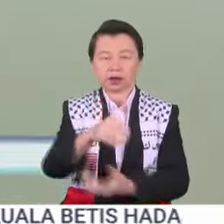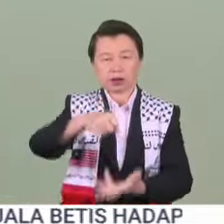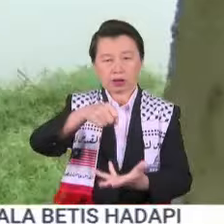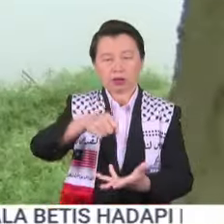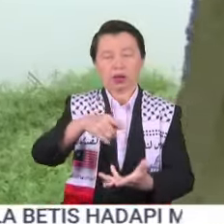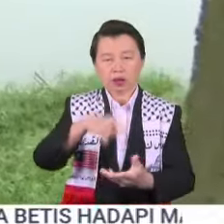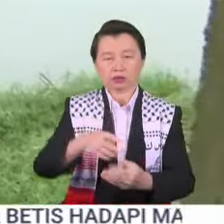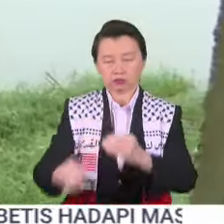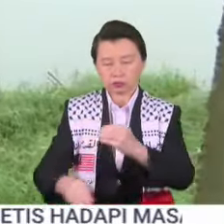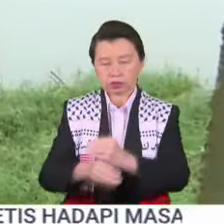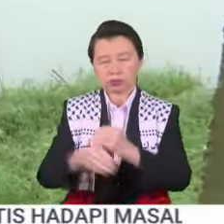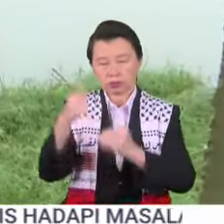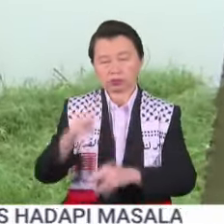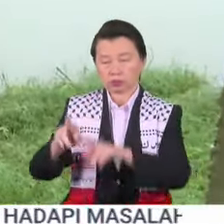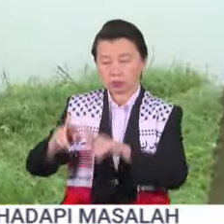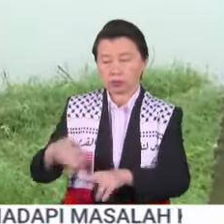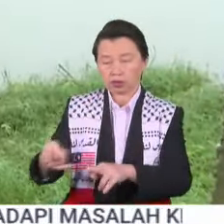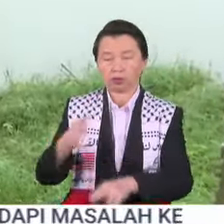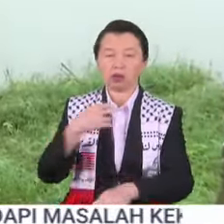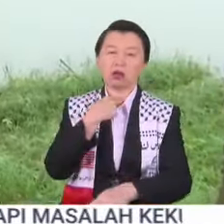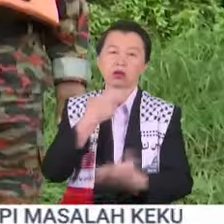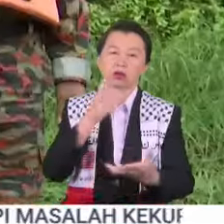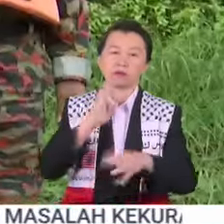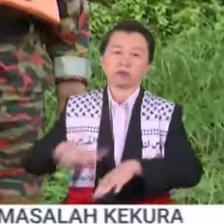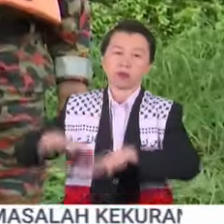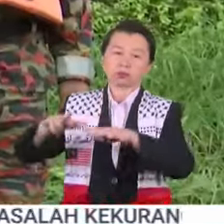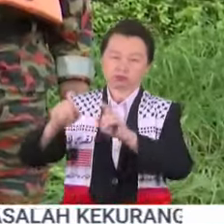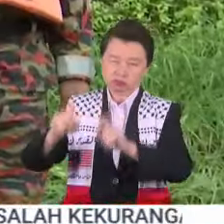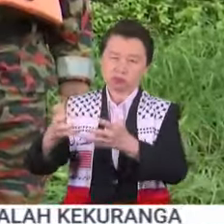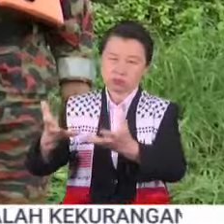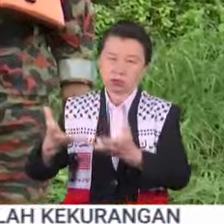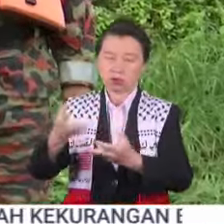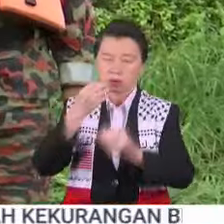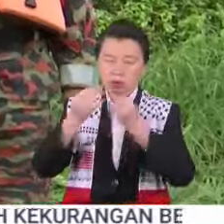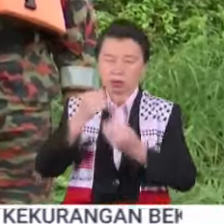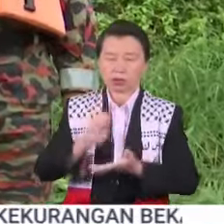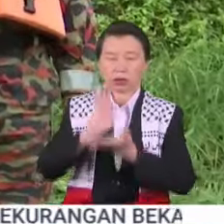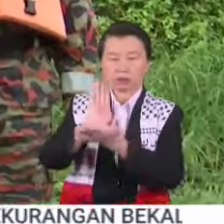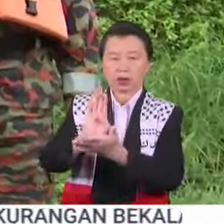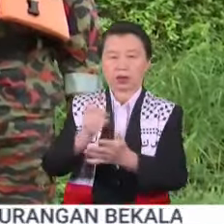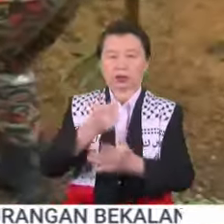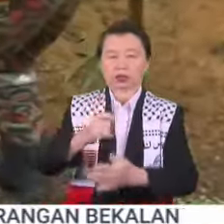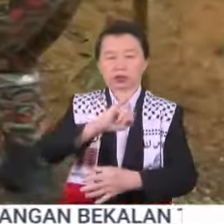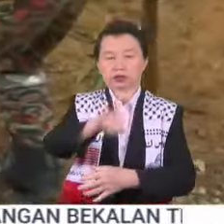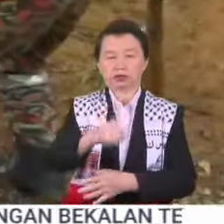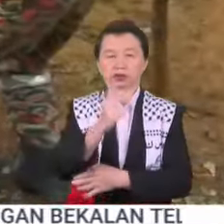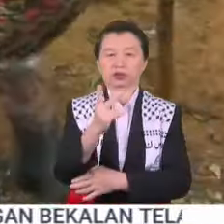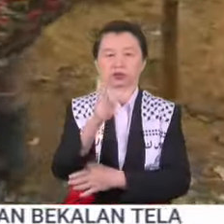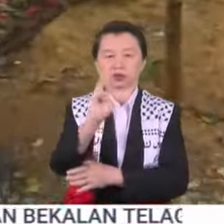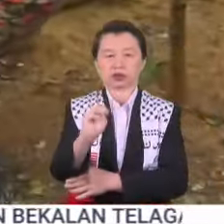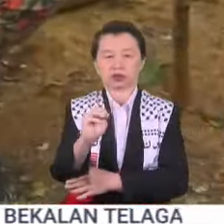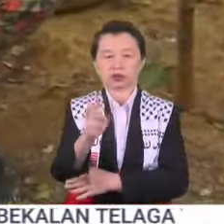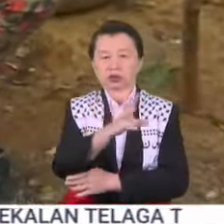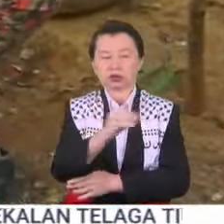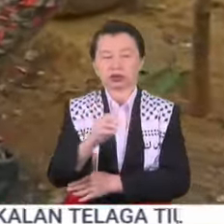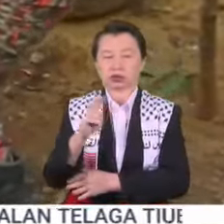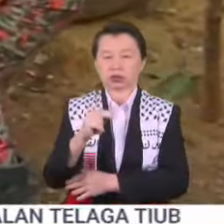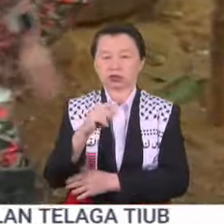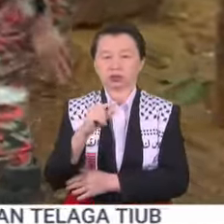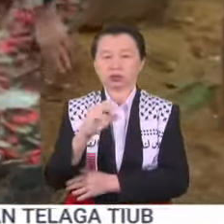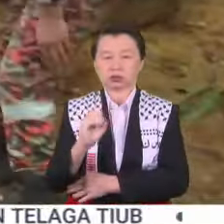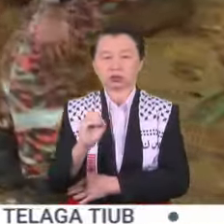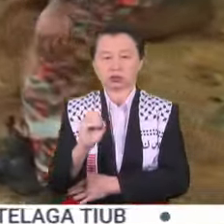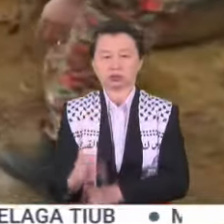merupakan inisiatif tambahan kepada penduduk terkesan banjir yang memerlukan selain bantuan daripada Jabatan Kebajikan Masyarakat dan NGO.